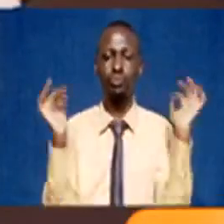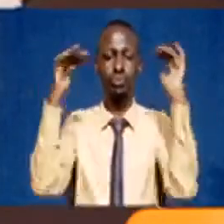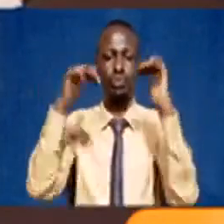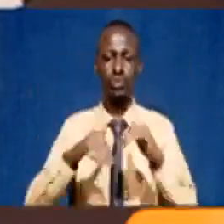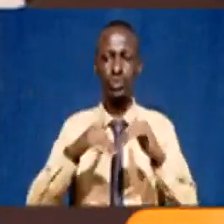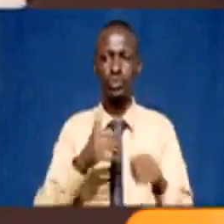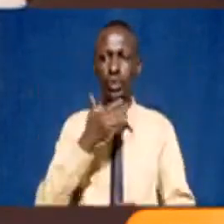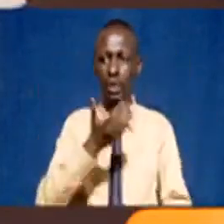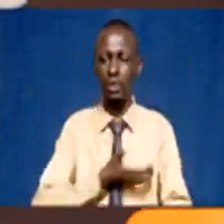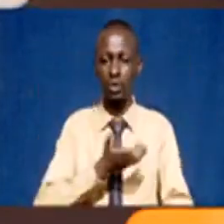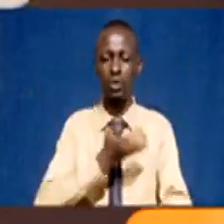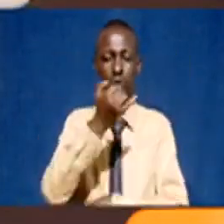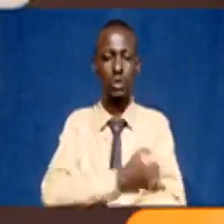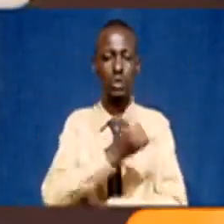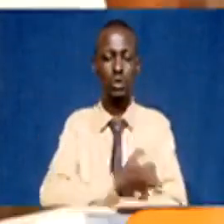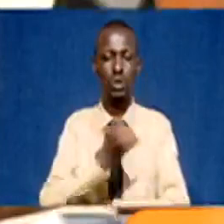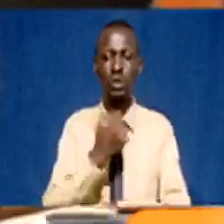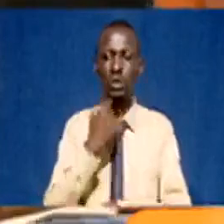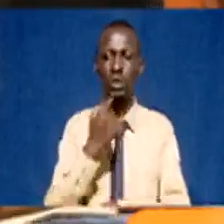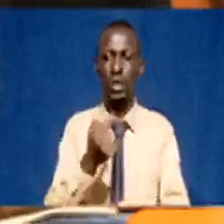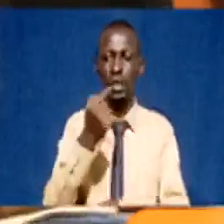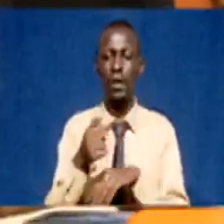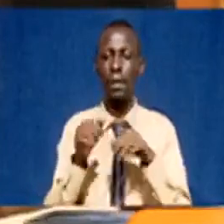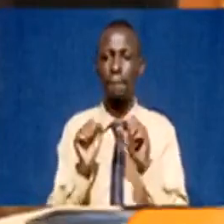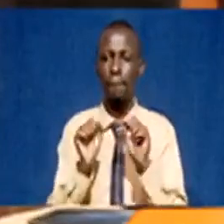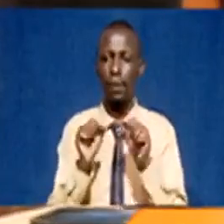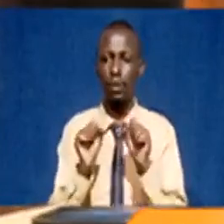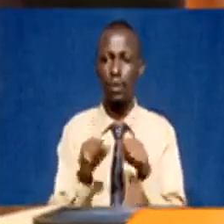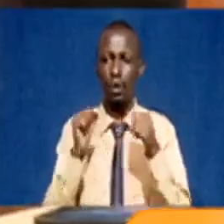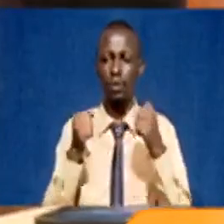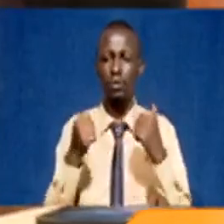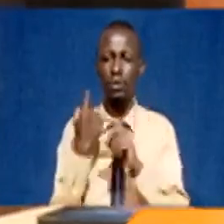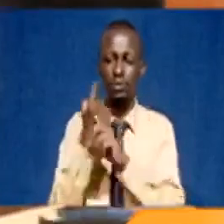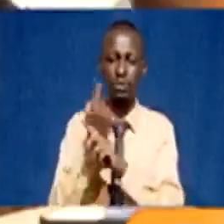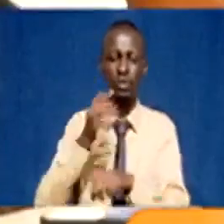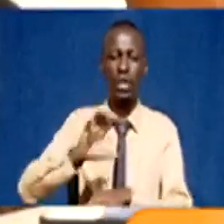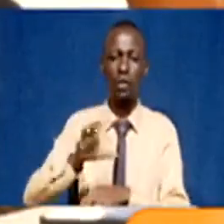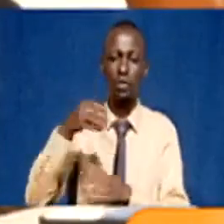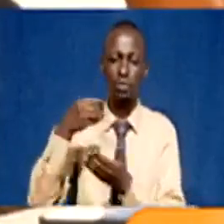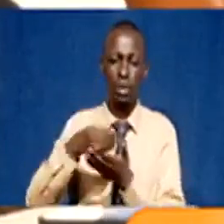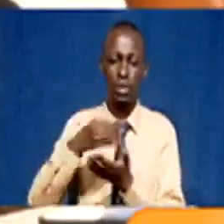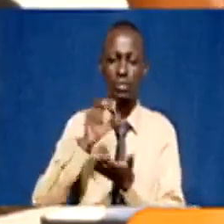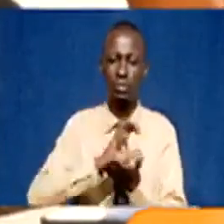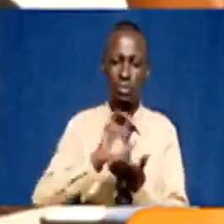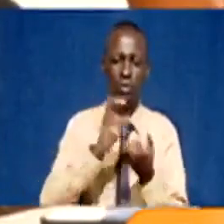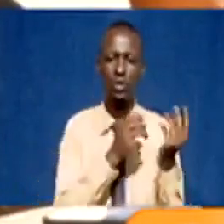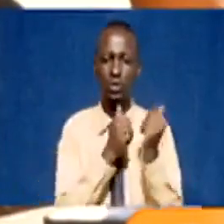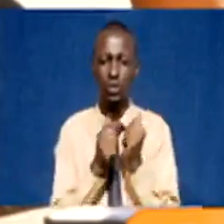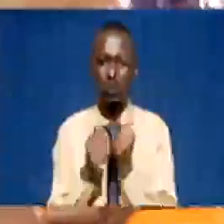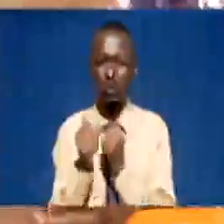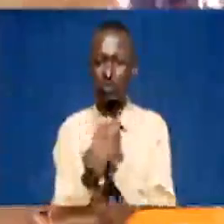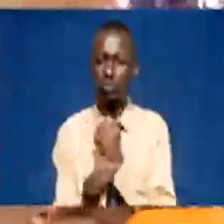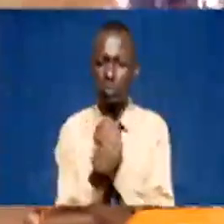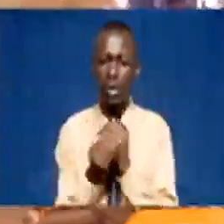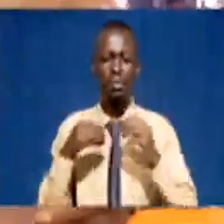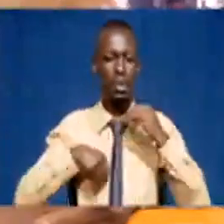ilitoa pendekezo kwa serikali kuzingatia kutoa fedha kwa bodi za uajiri katika kaunti mbalimbali ili kupunguza visa vya ushawishi na ufisadi